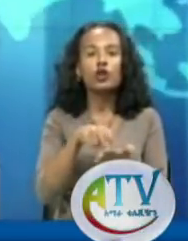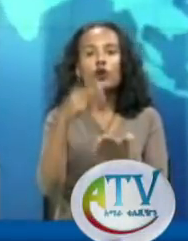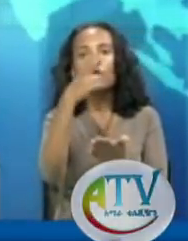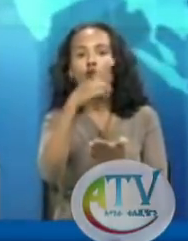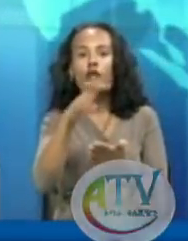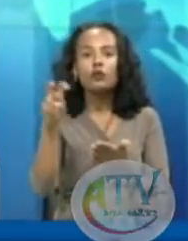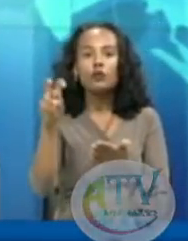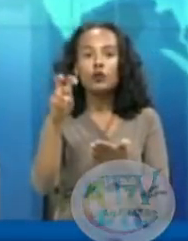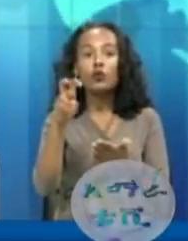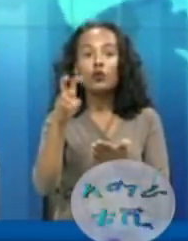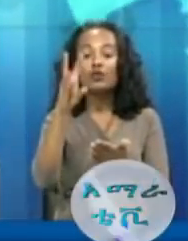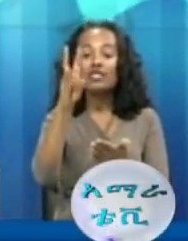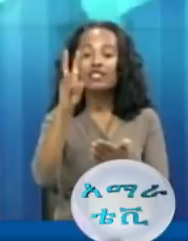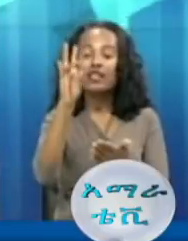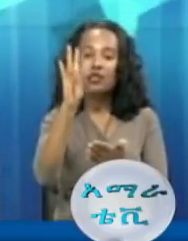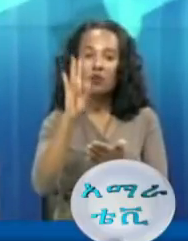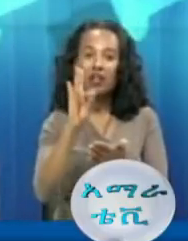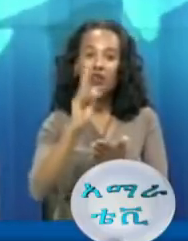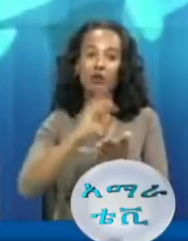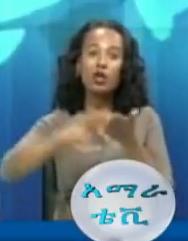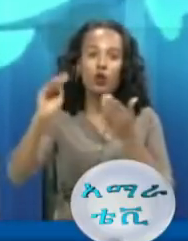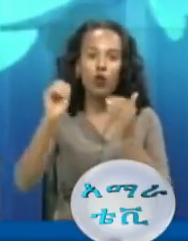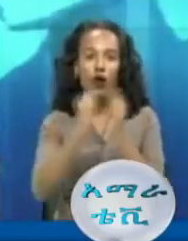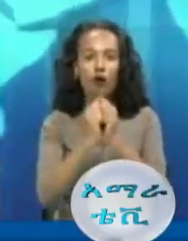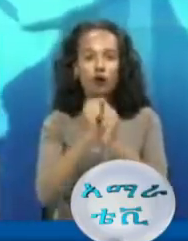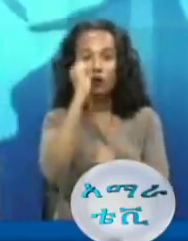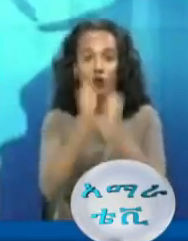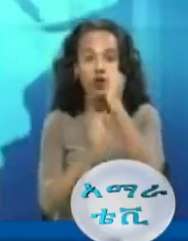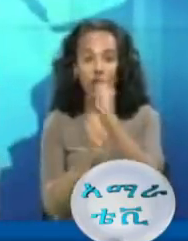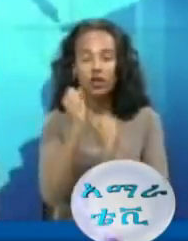2267 ሚሊዮን ኩንታል ጋር ሲነጻጸር